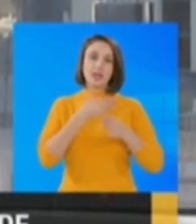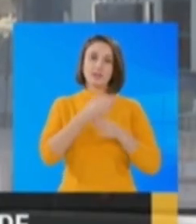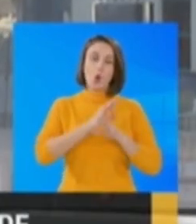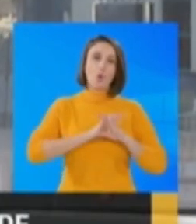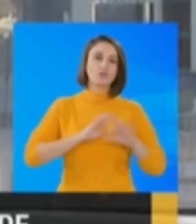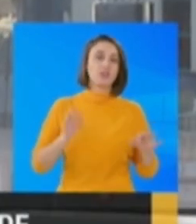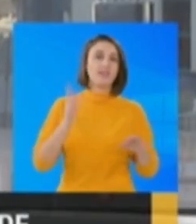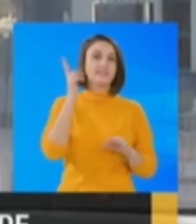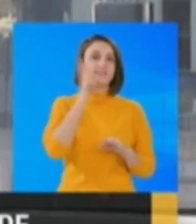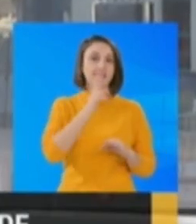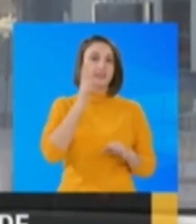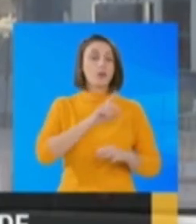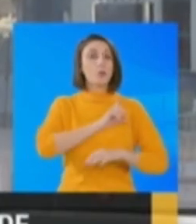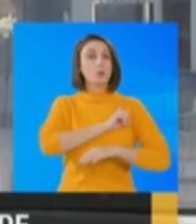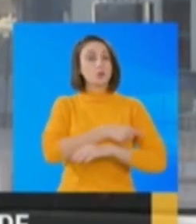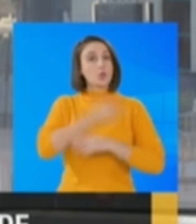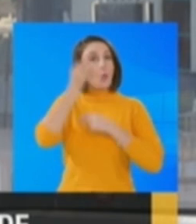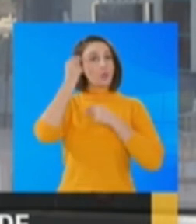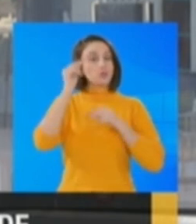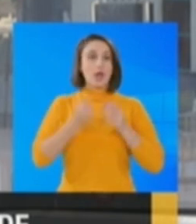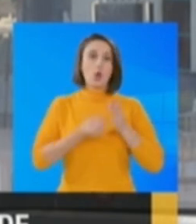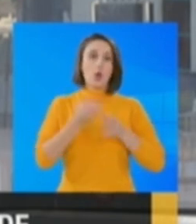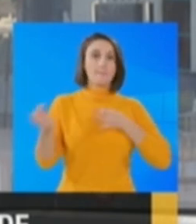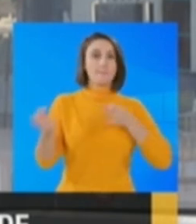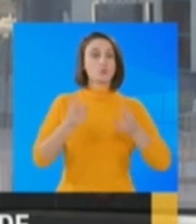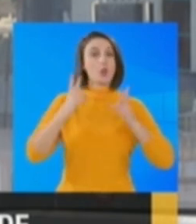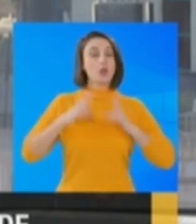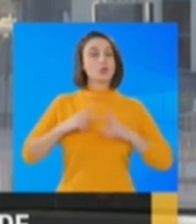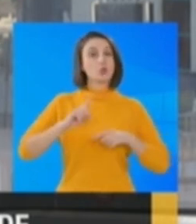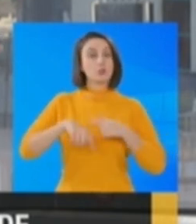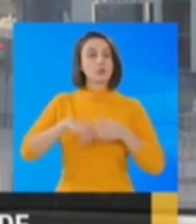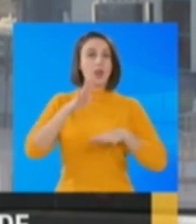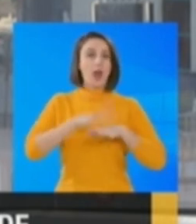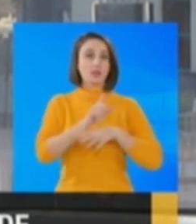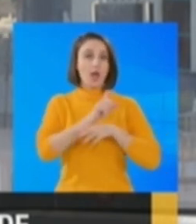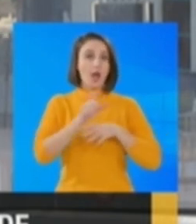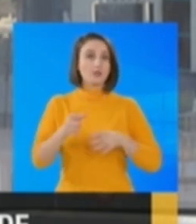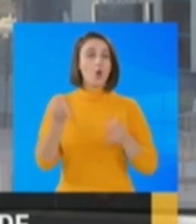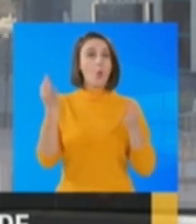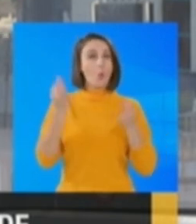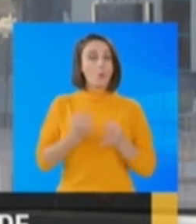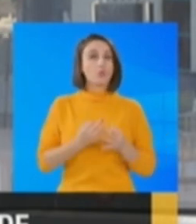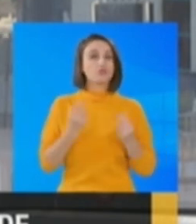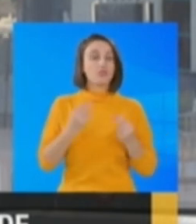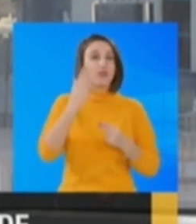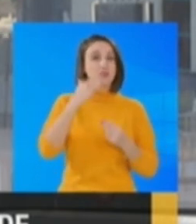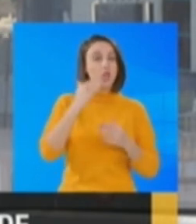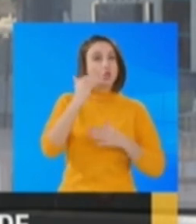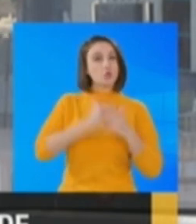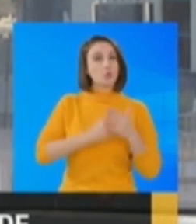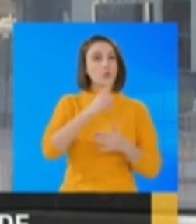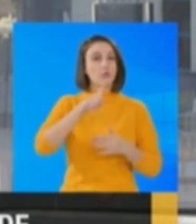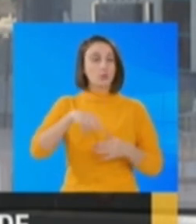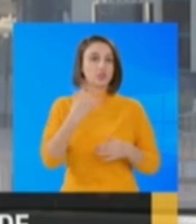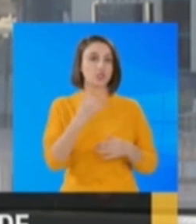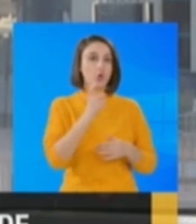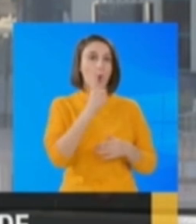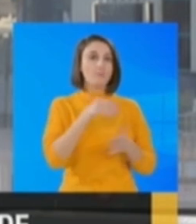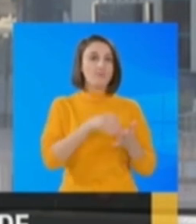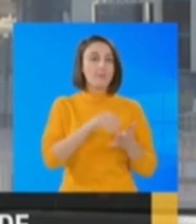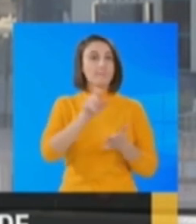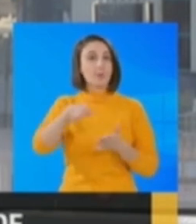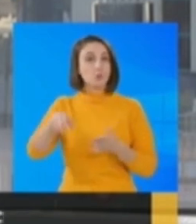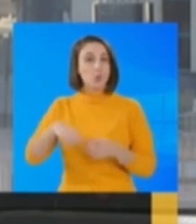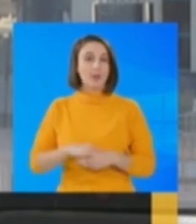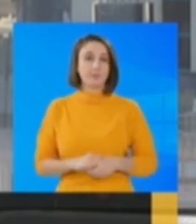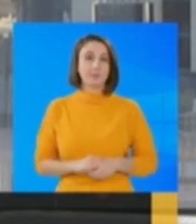Capitala a intrat oficial în scenariul verde. Autoritățile au anunțat noi măsuri de relaxare după ce rata de infectare a coborât de câteva zile sub 1,5 la